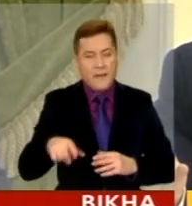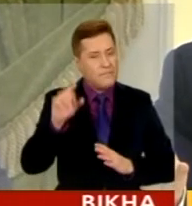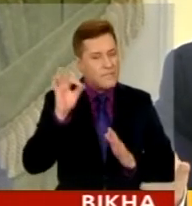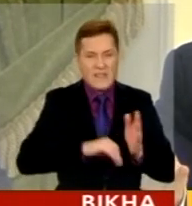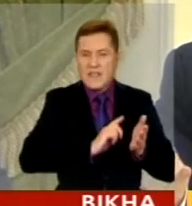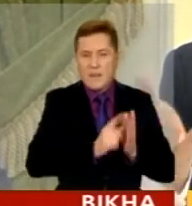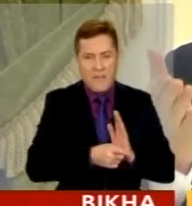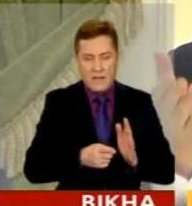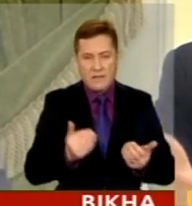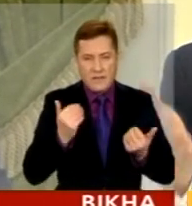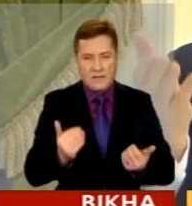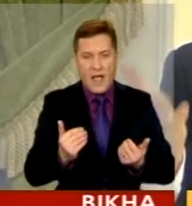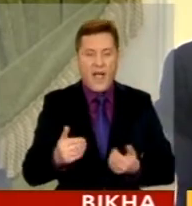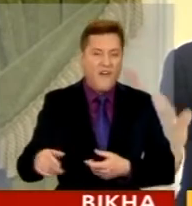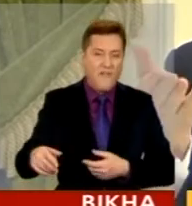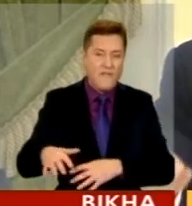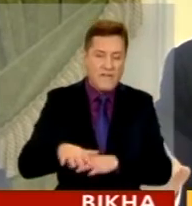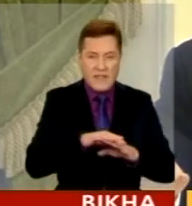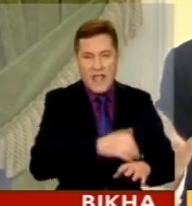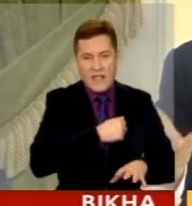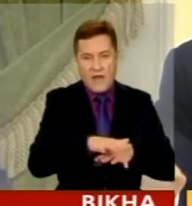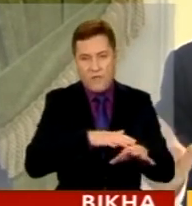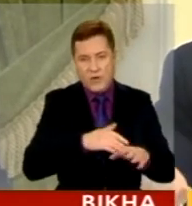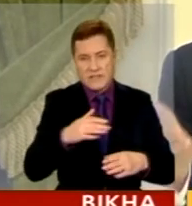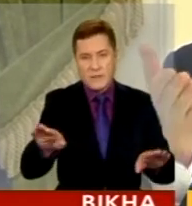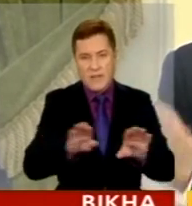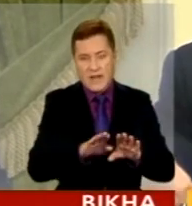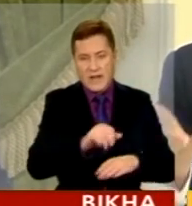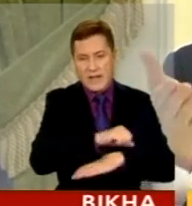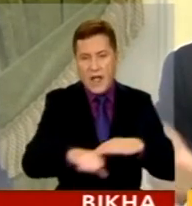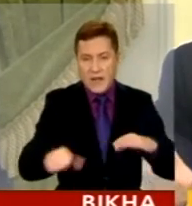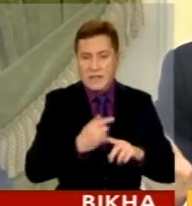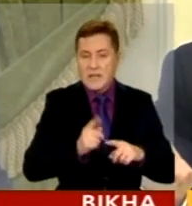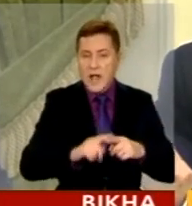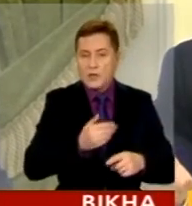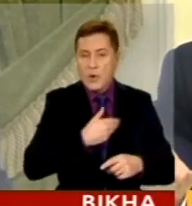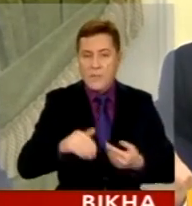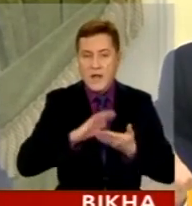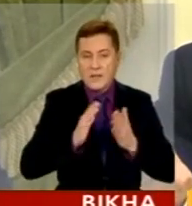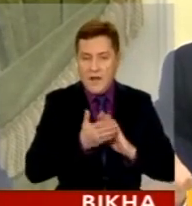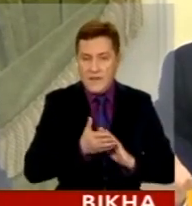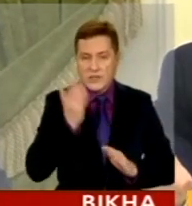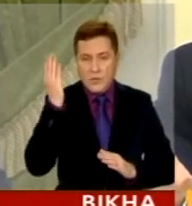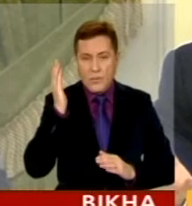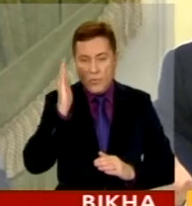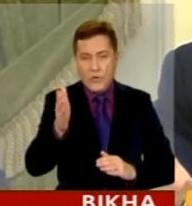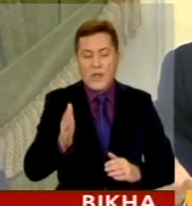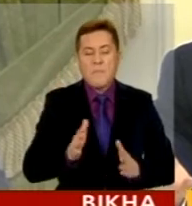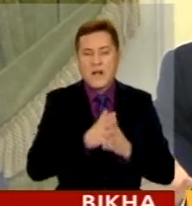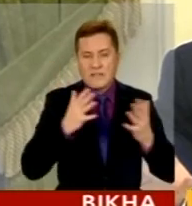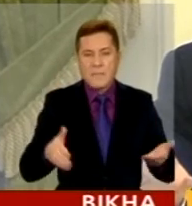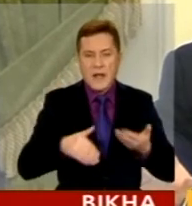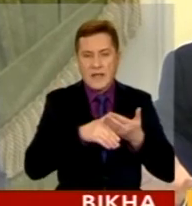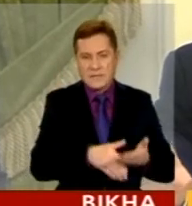немедленное выведение войск и перекрытие границы, о котором мы договорились и будем максимально способствовать с учетом